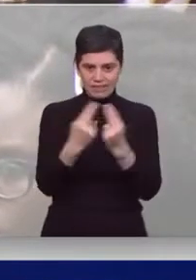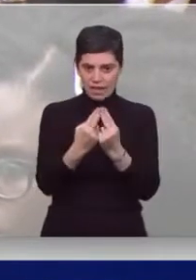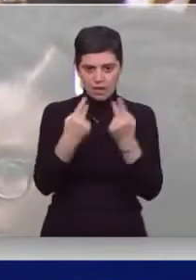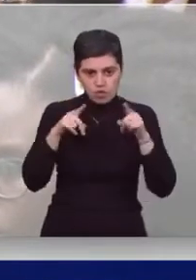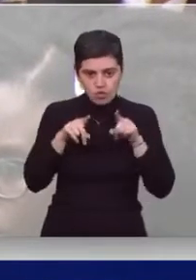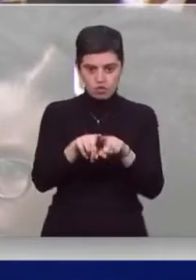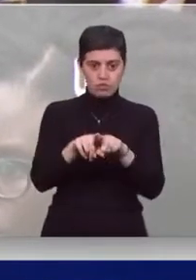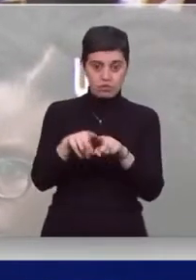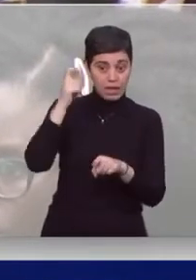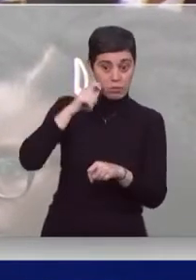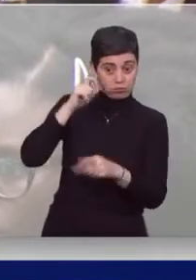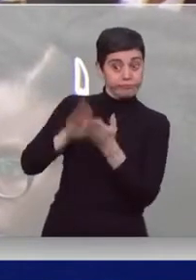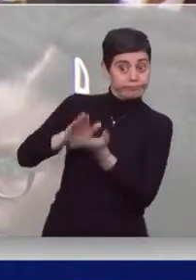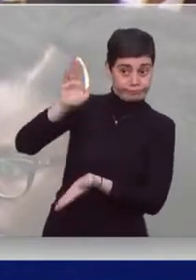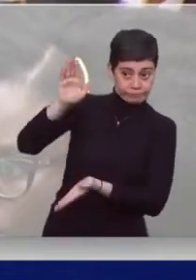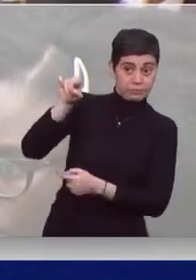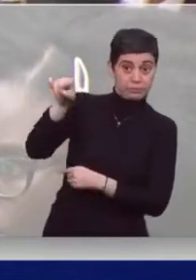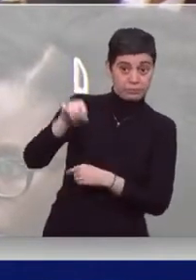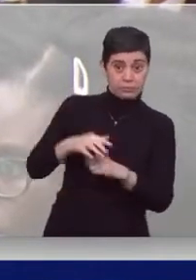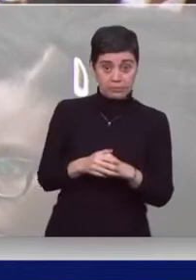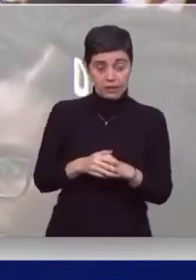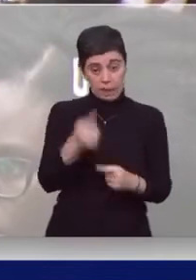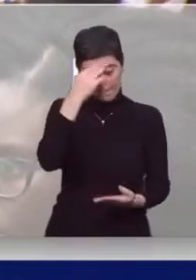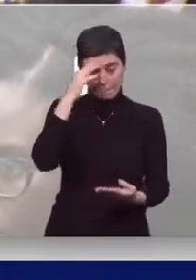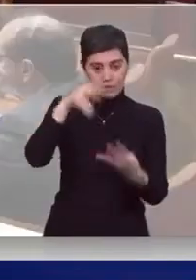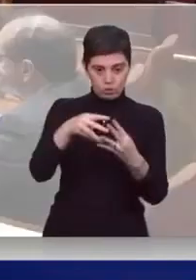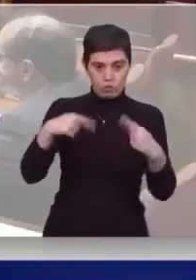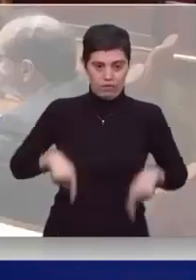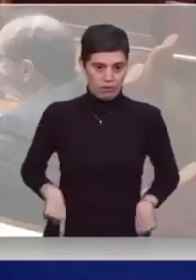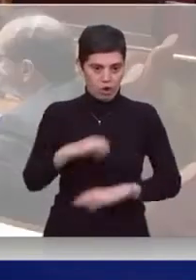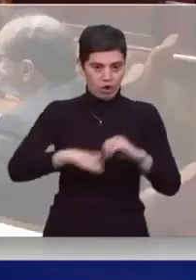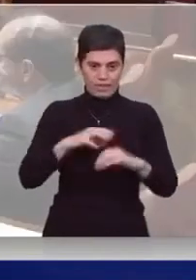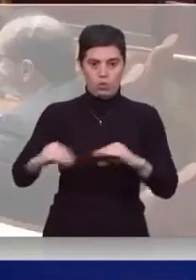l'engagement du président de la République, c'est la mission du gouvernement, et nous allons la mettre en œuvre. Merci.